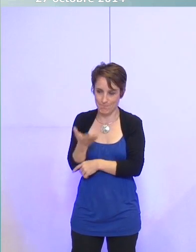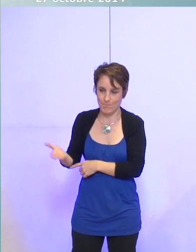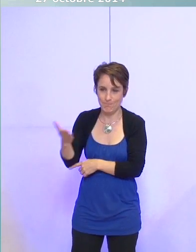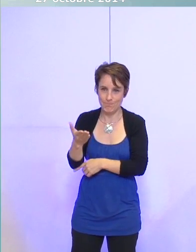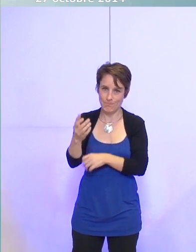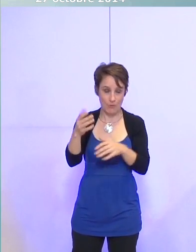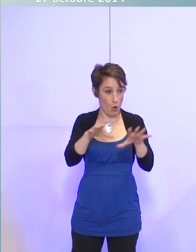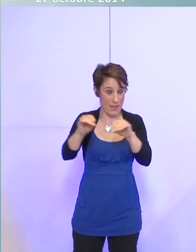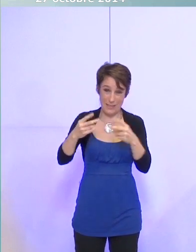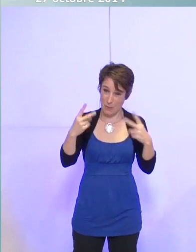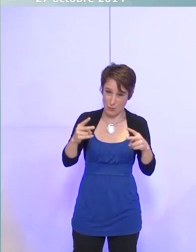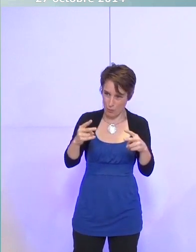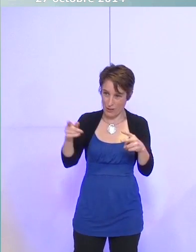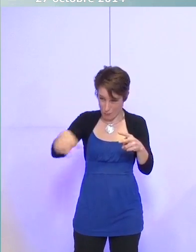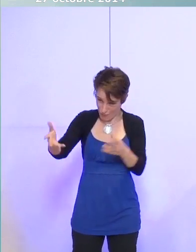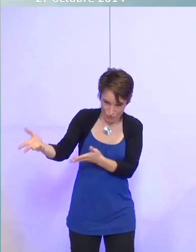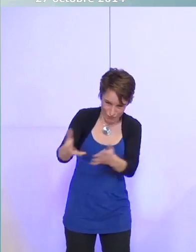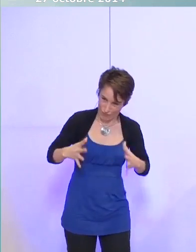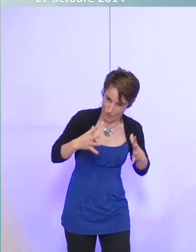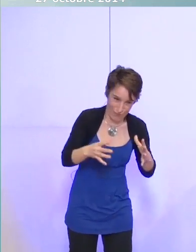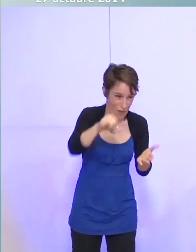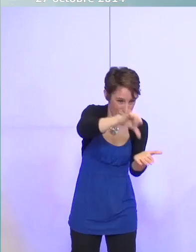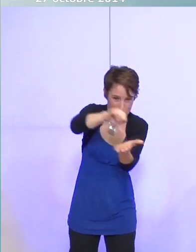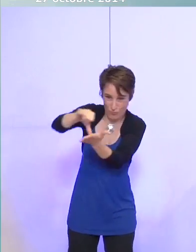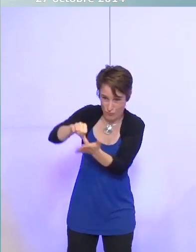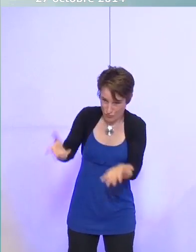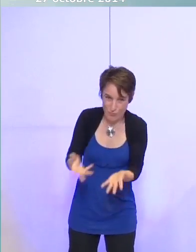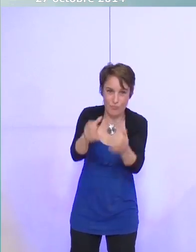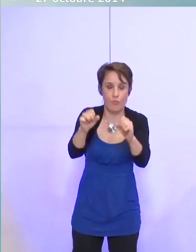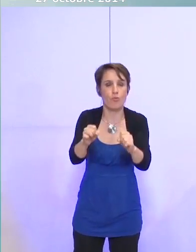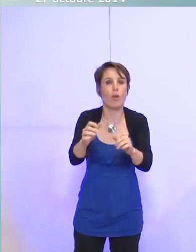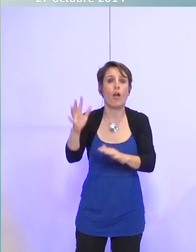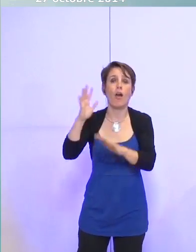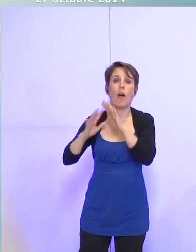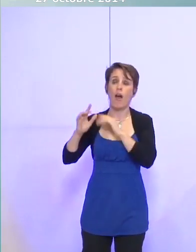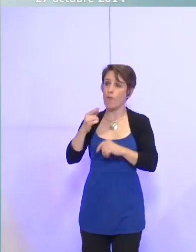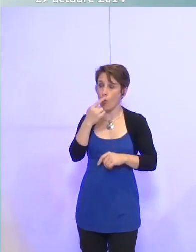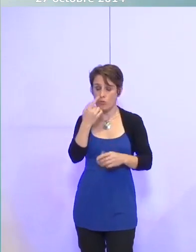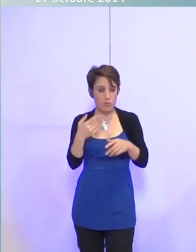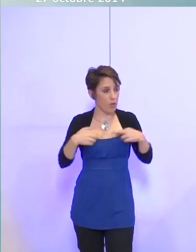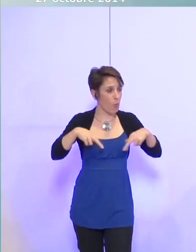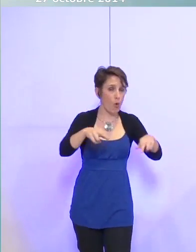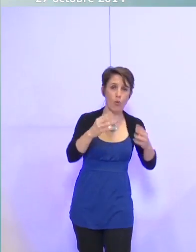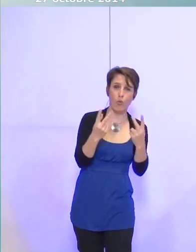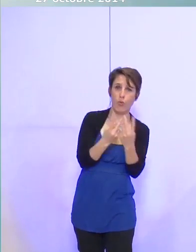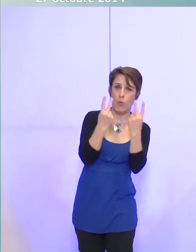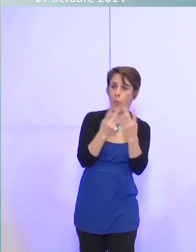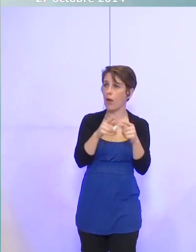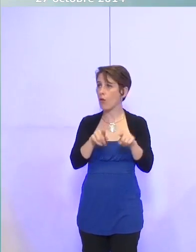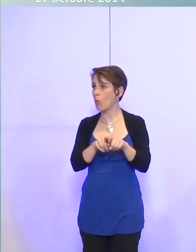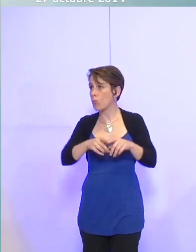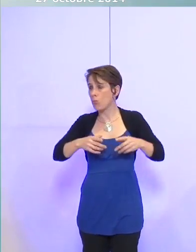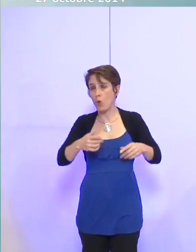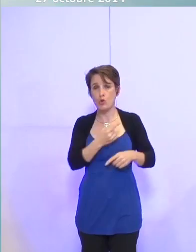partager l'espace public. Longtemps pensé comme un simple lieu de transit où l'on circule d'un point à un autre, l'espace